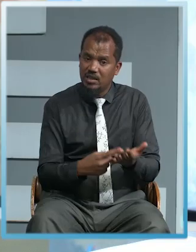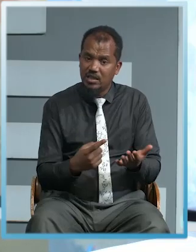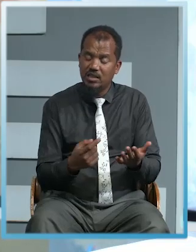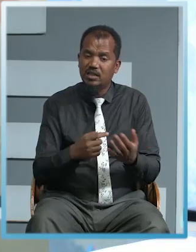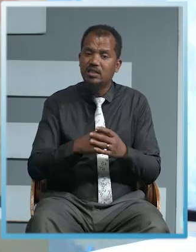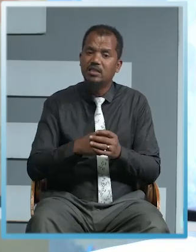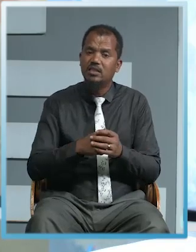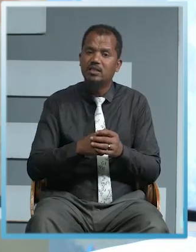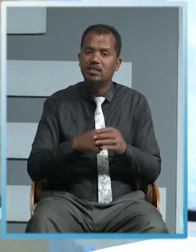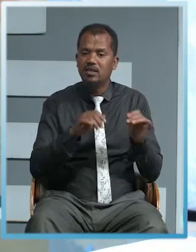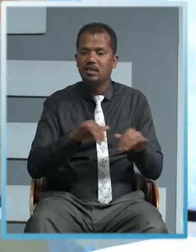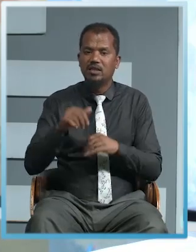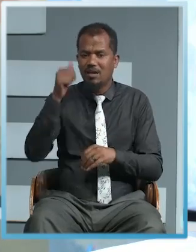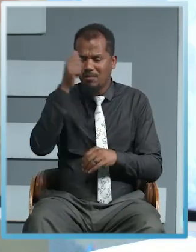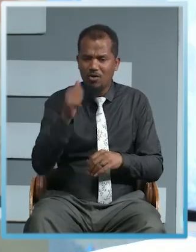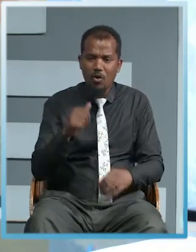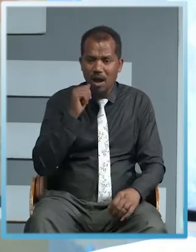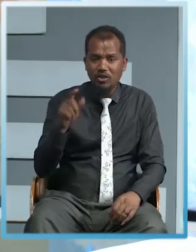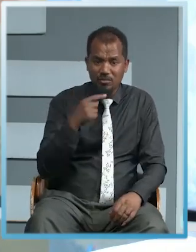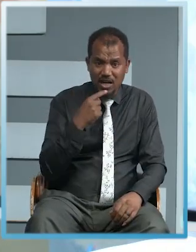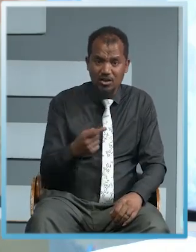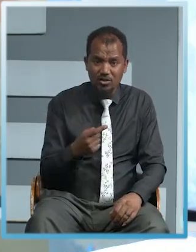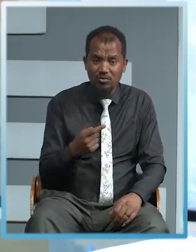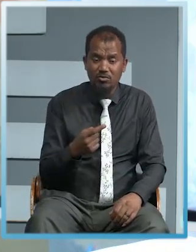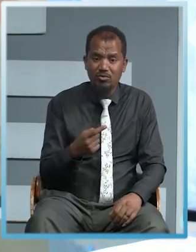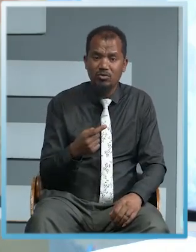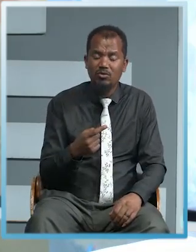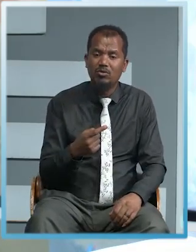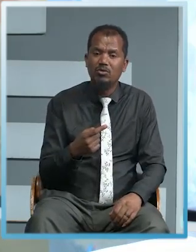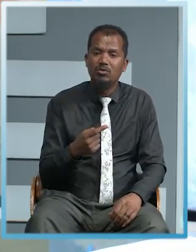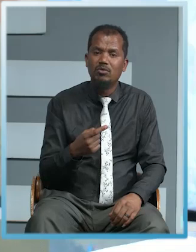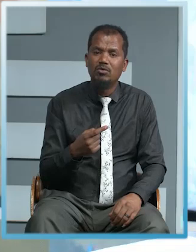ስለዚህ እንደማንኛውም አንቺም እንዳልሽው